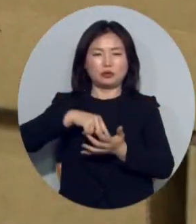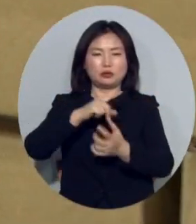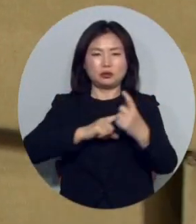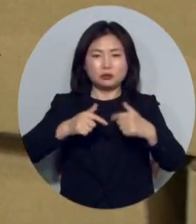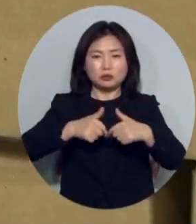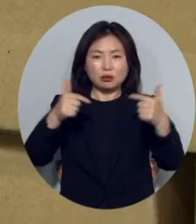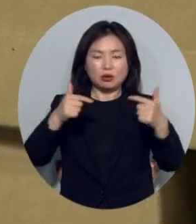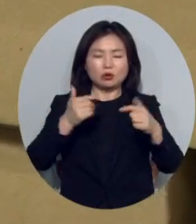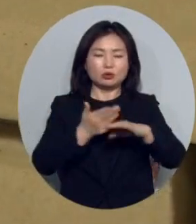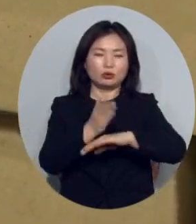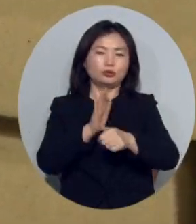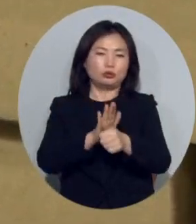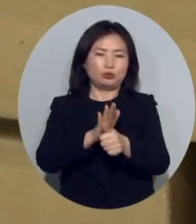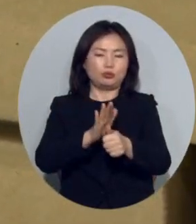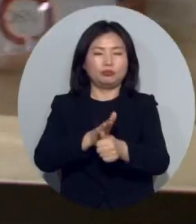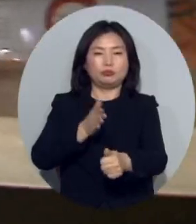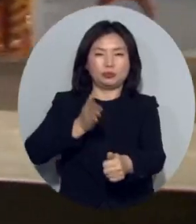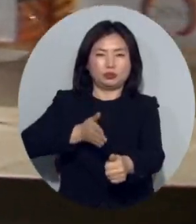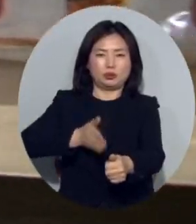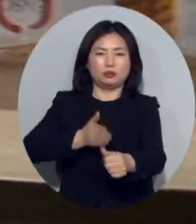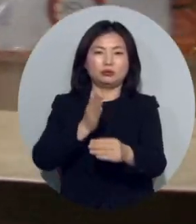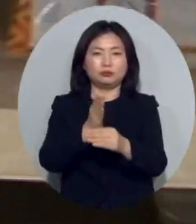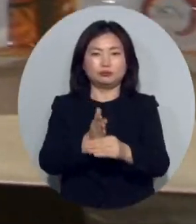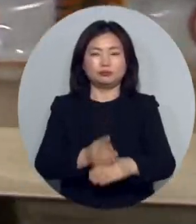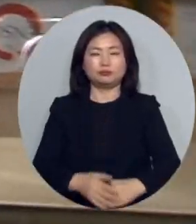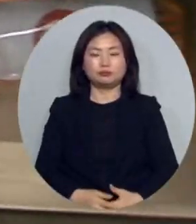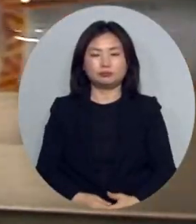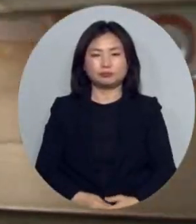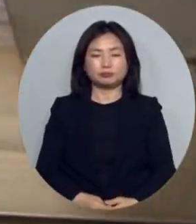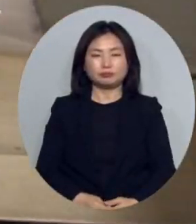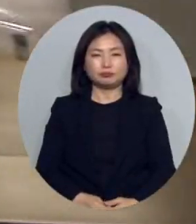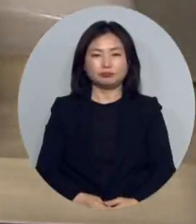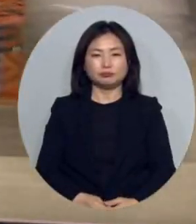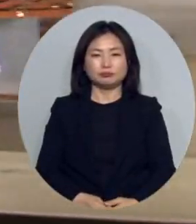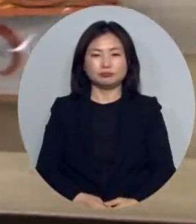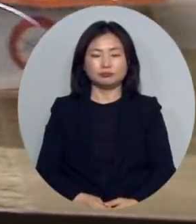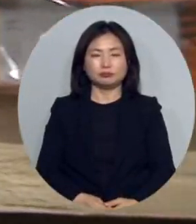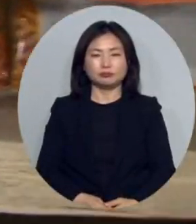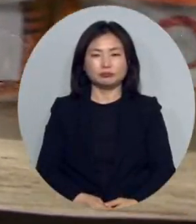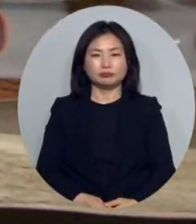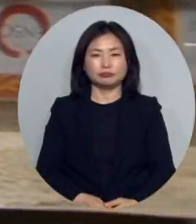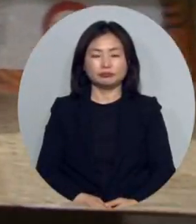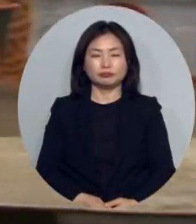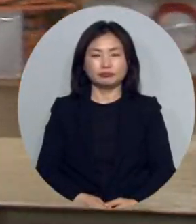수출에 힘을 실어줄 것을 요청하고 있습니다. MBC 뉴스 한태현입니다.